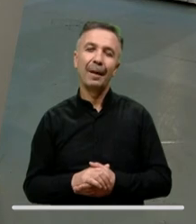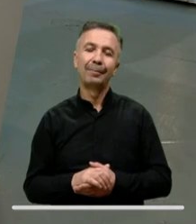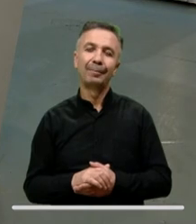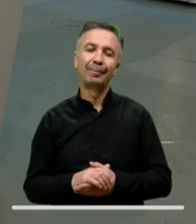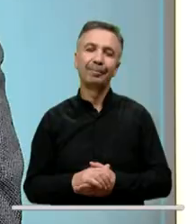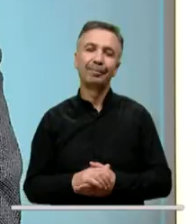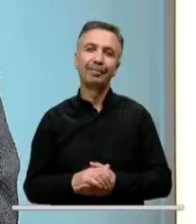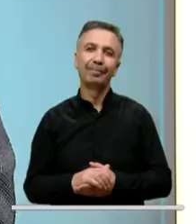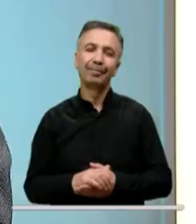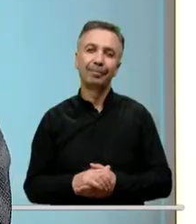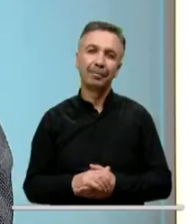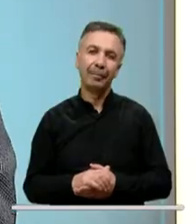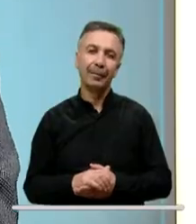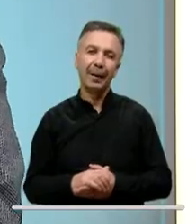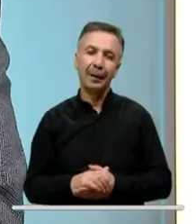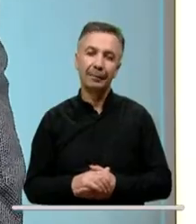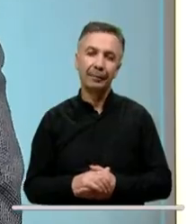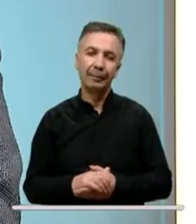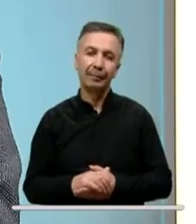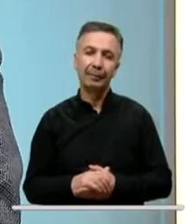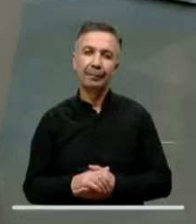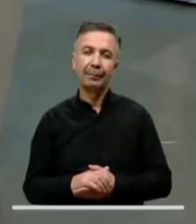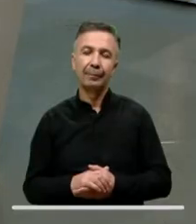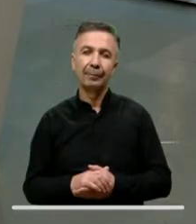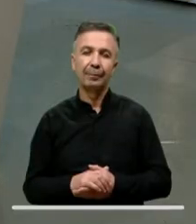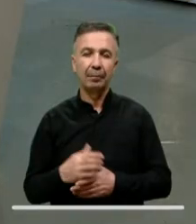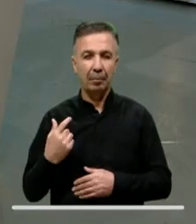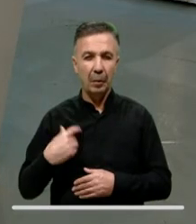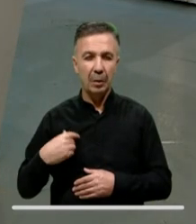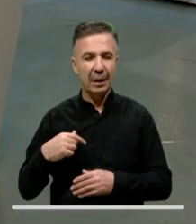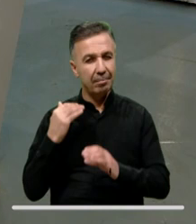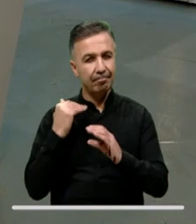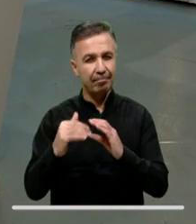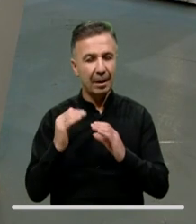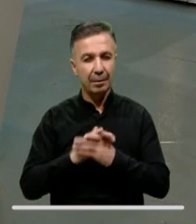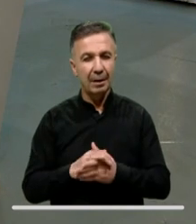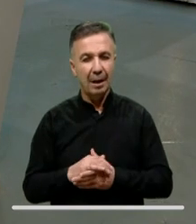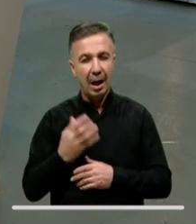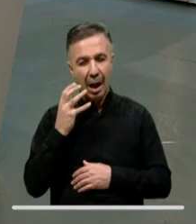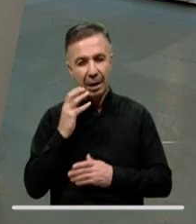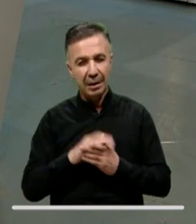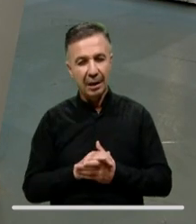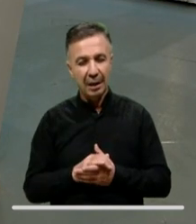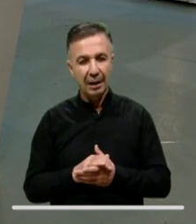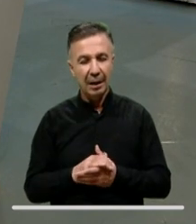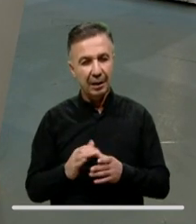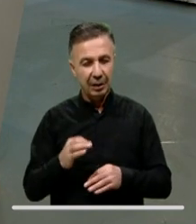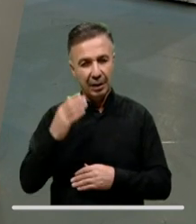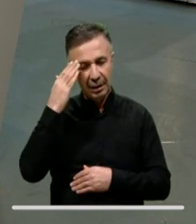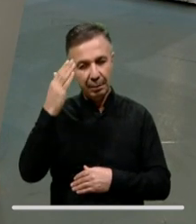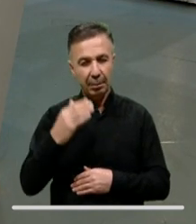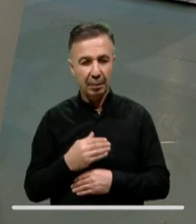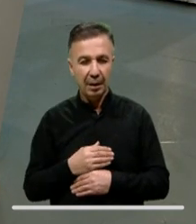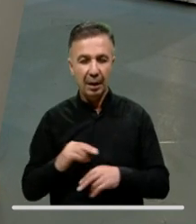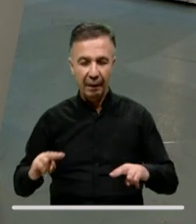Aleyna aleyküm selam diyelim. Aleyküm selam diyelim kardeşimize. Özelden mesaj atan izleyicilerimiz var. Sakarya'dan selamlar demişler. Fransa'dan